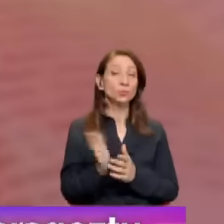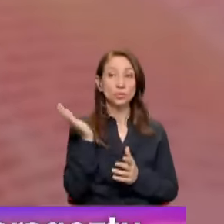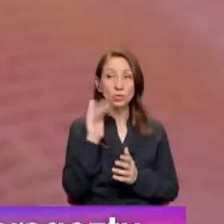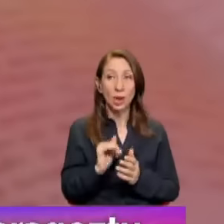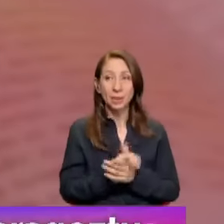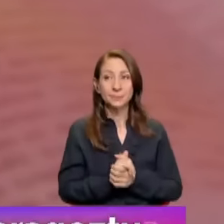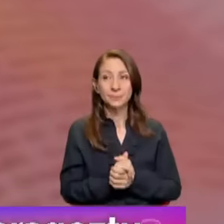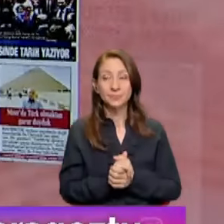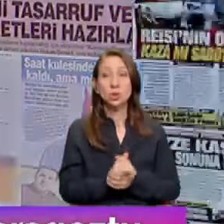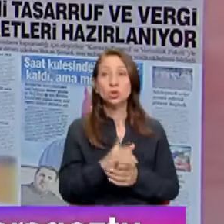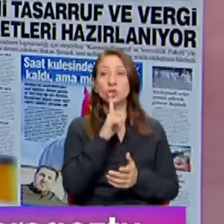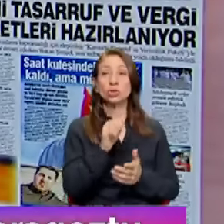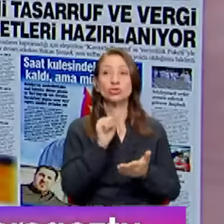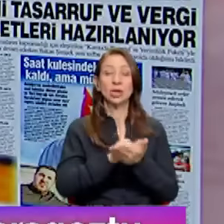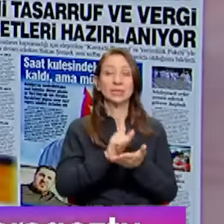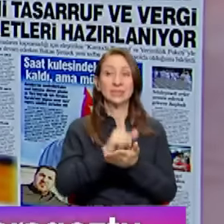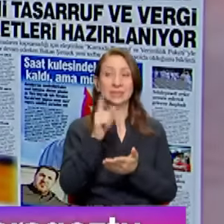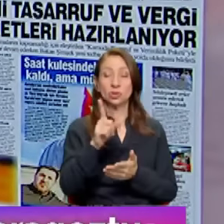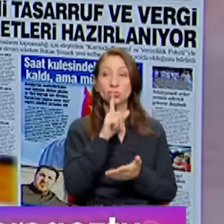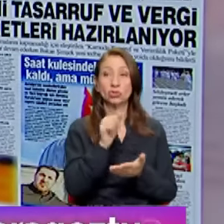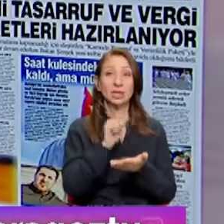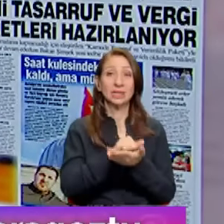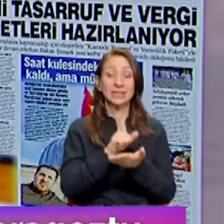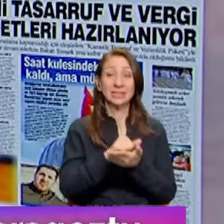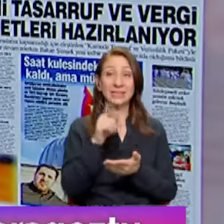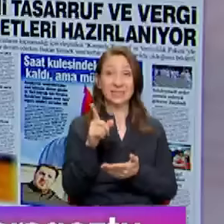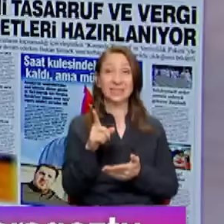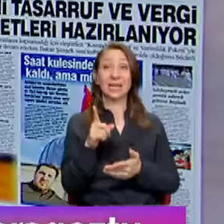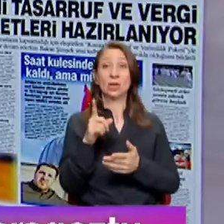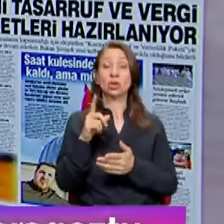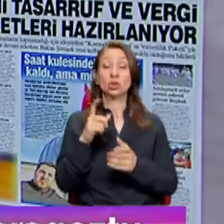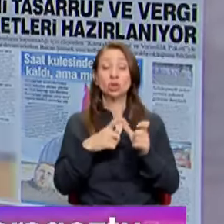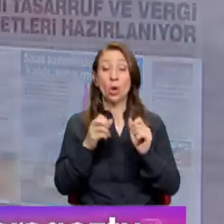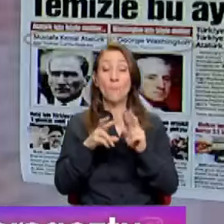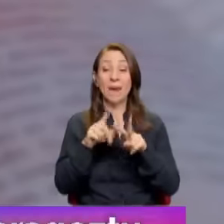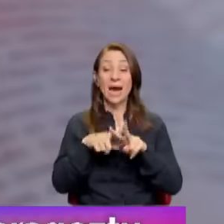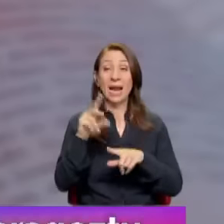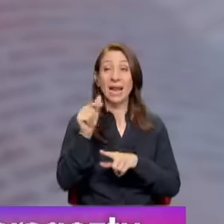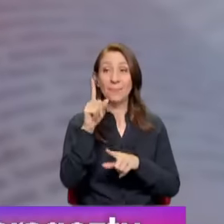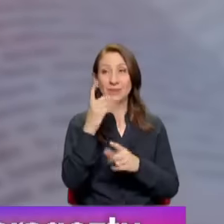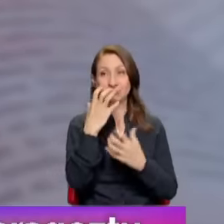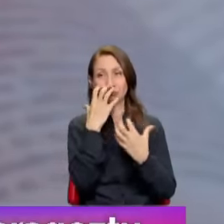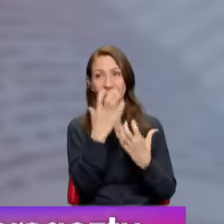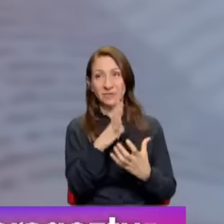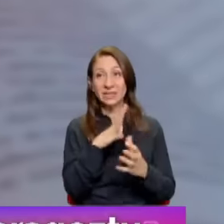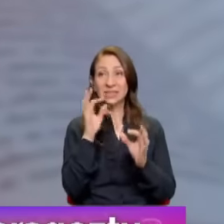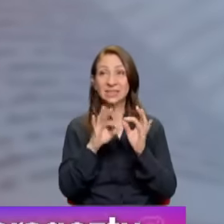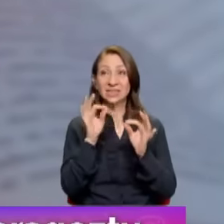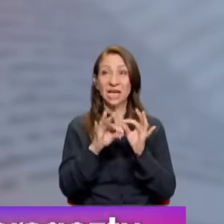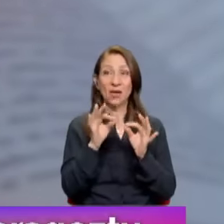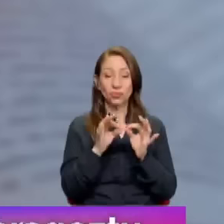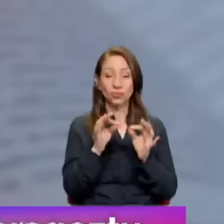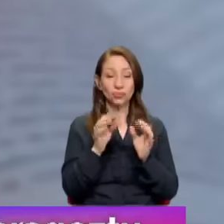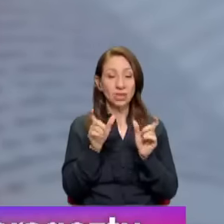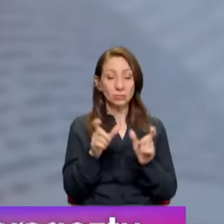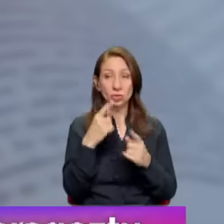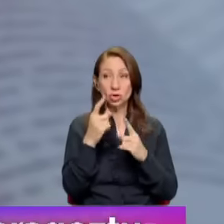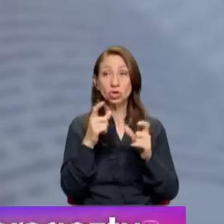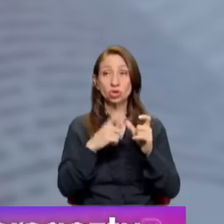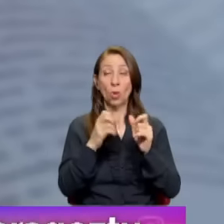sonra Sözcü gazetesi Sözcü Gazetesinde de somali'ye bir jest var tasarruf tedbirleri konuşulurken